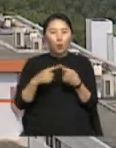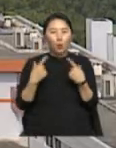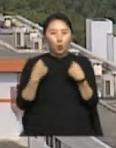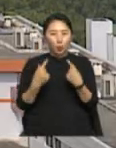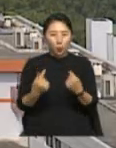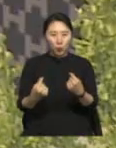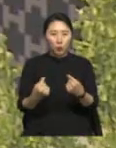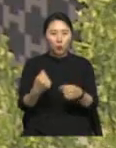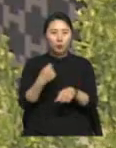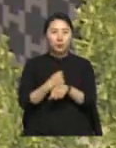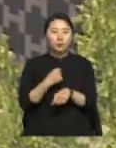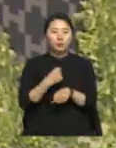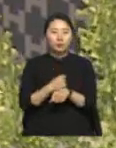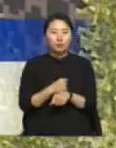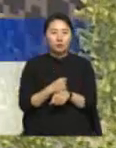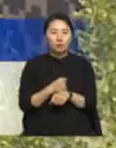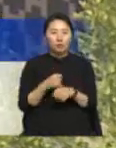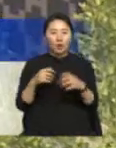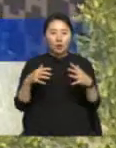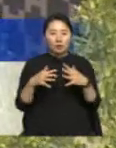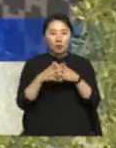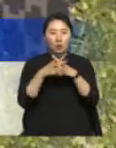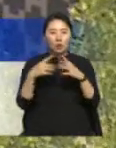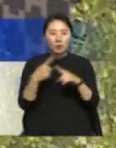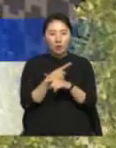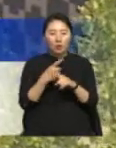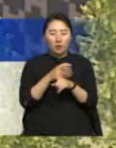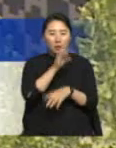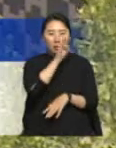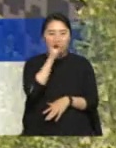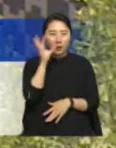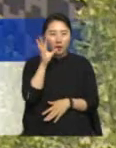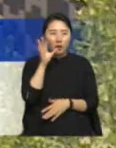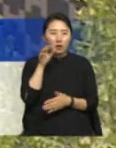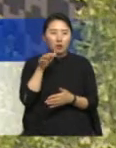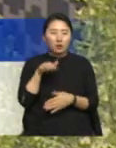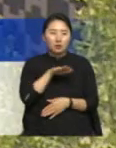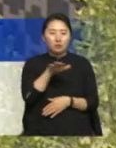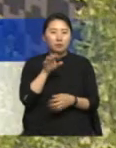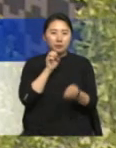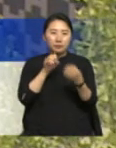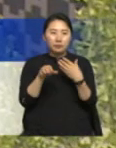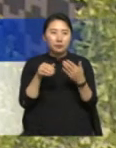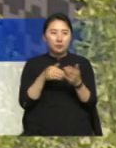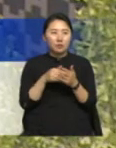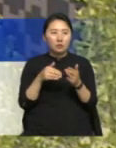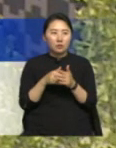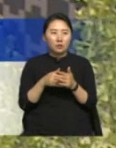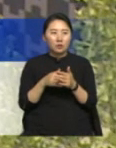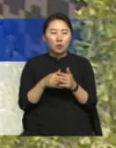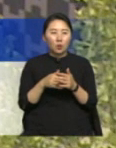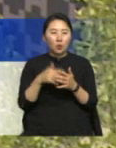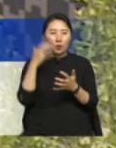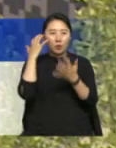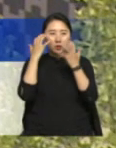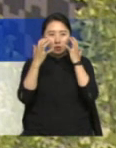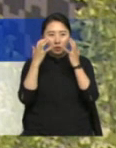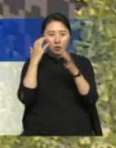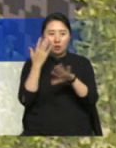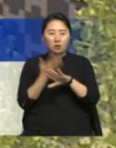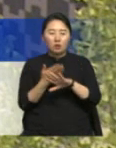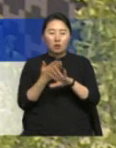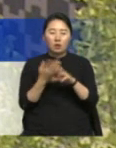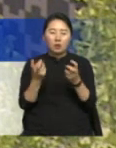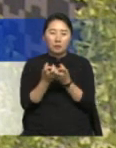있습니다. 설계 변경에 대해서는 사실 불가능한 부분이라고 저희들이 몇 번 이야기를 했고요. 출근 시간에 분잡이